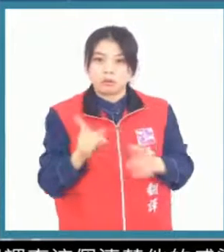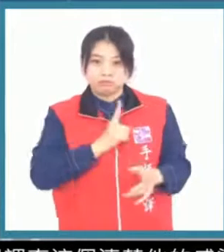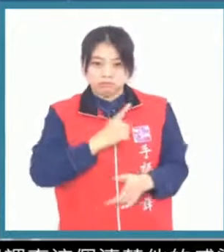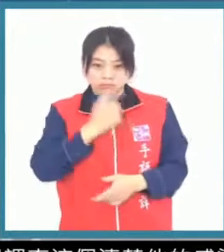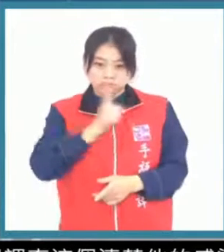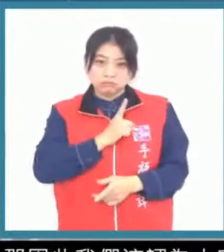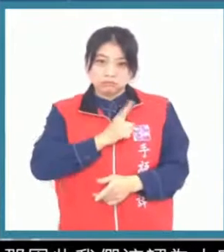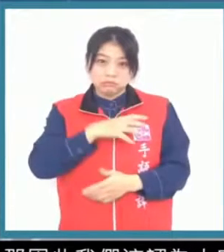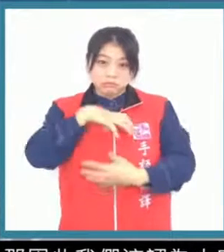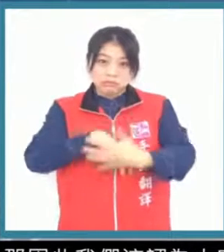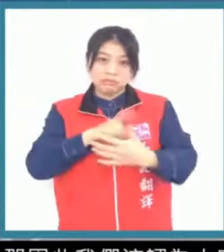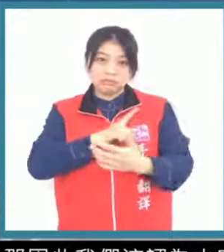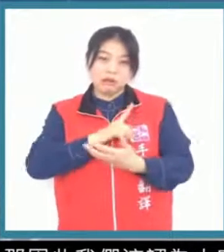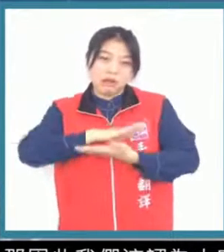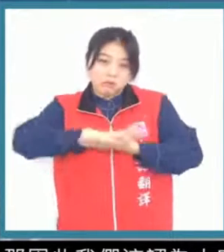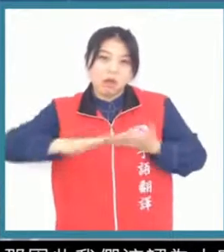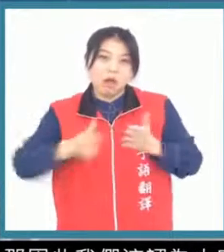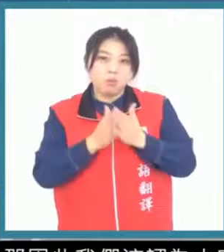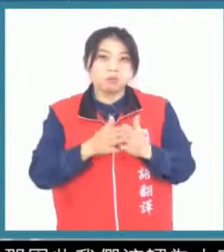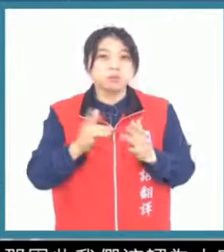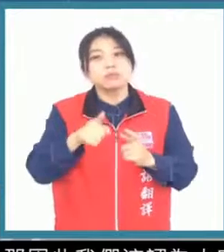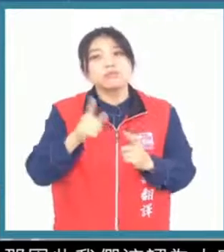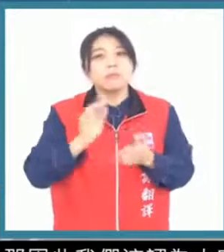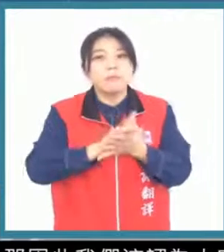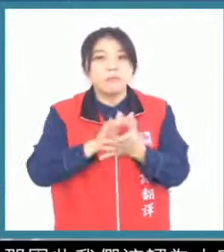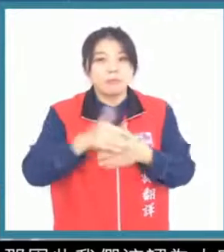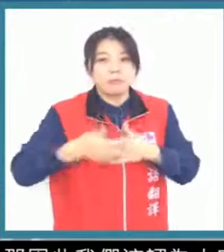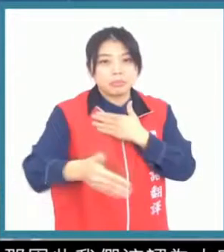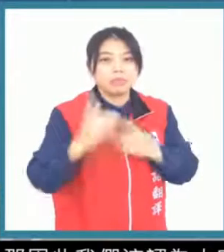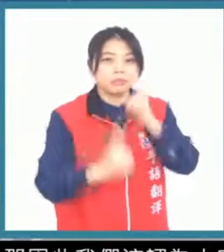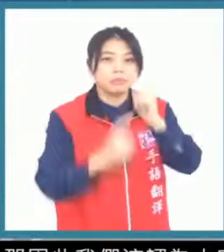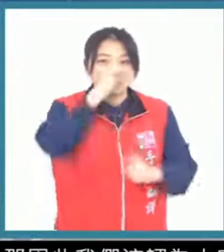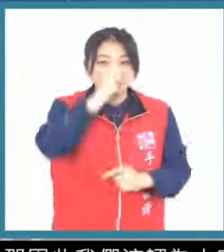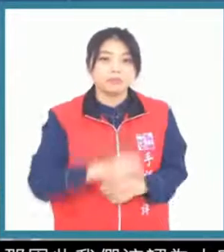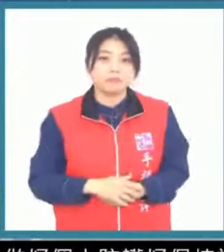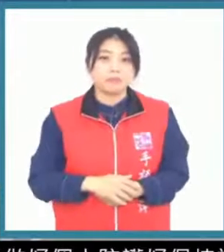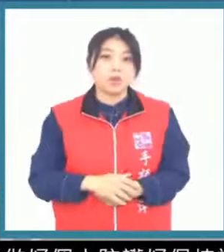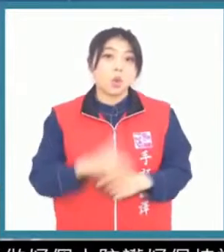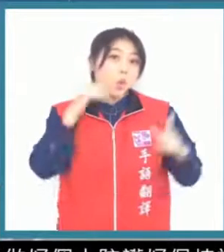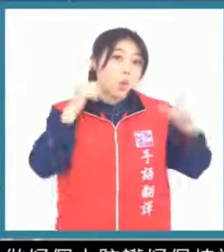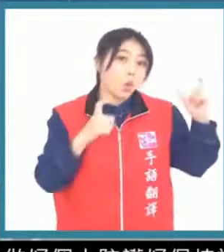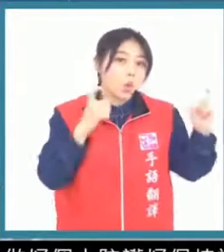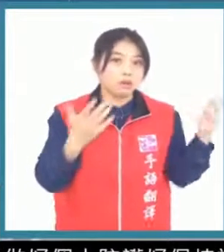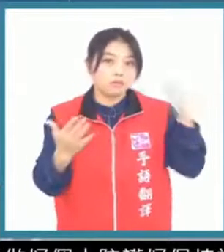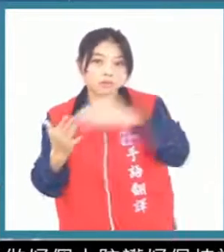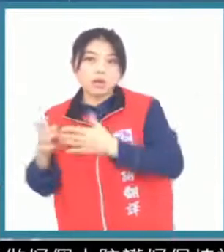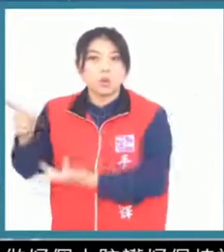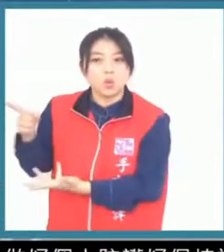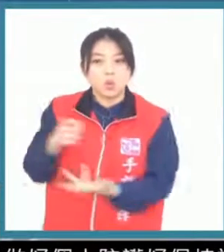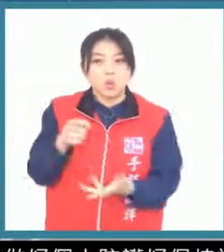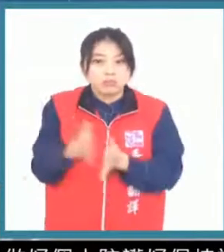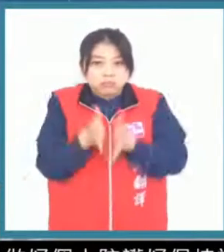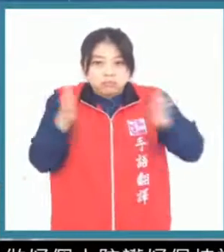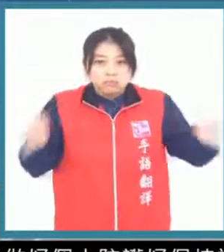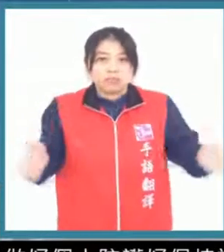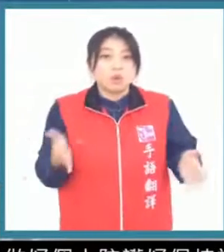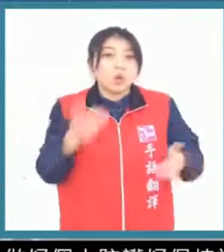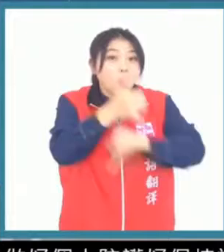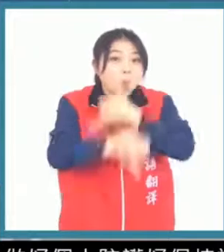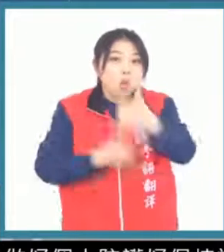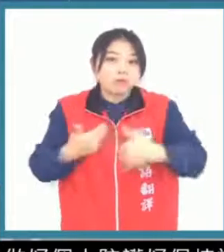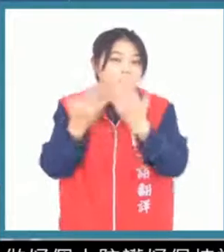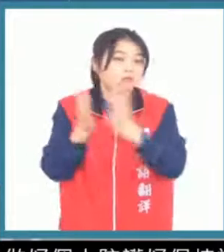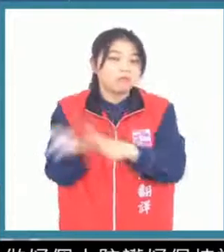防护，保持社交距离，这仍然是需要的。从过年到元宵的活动都已经取消，目的也